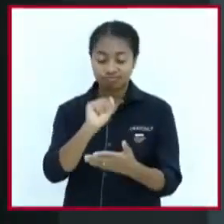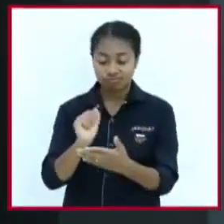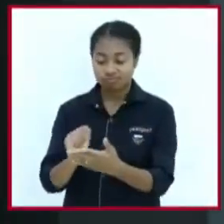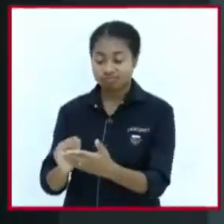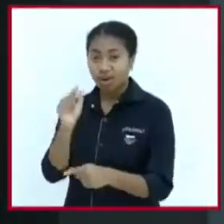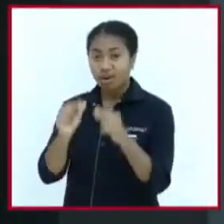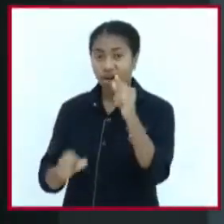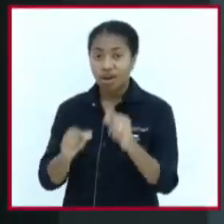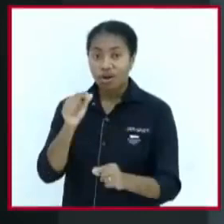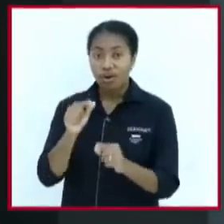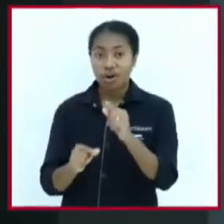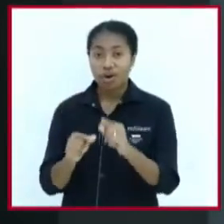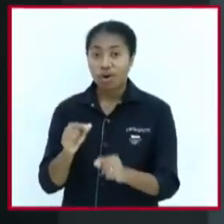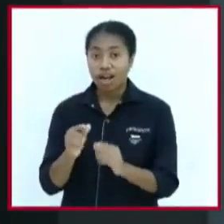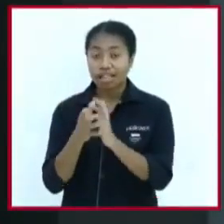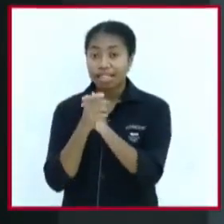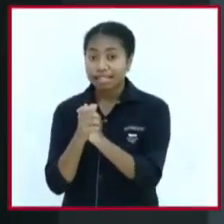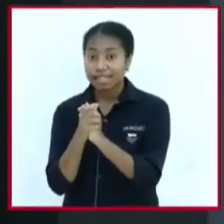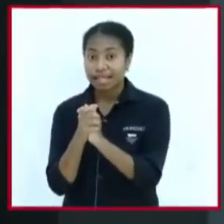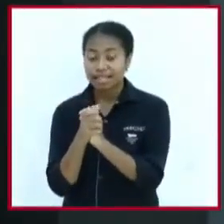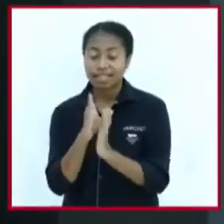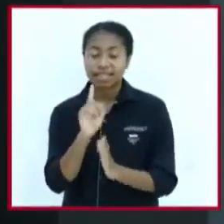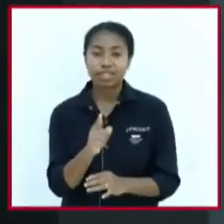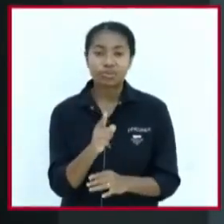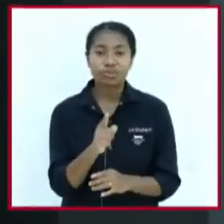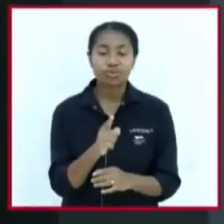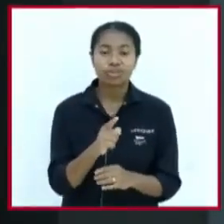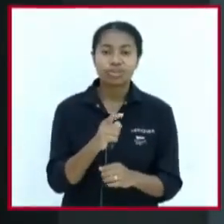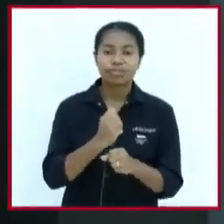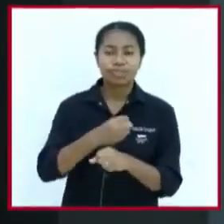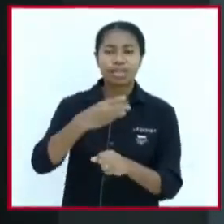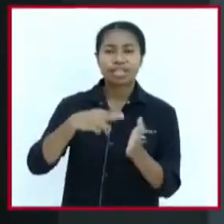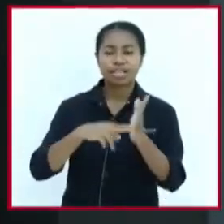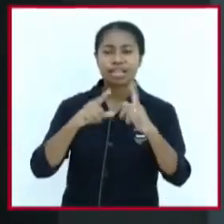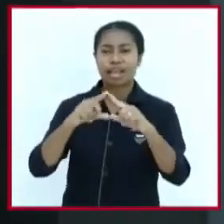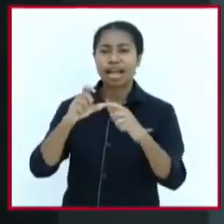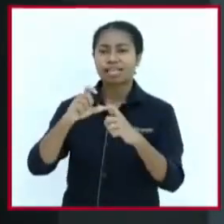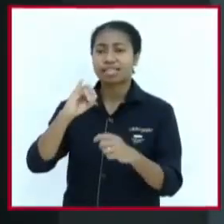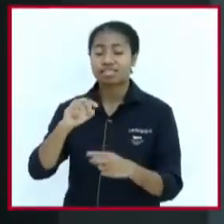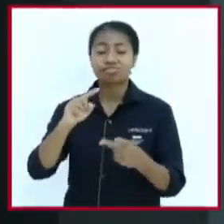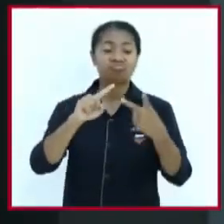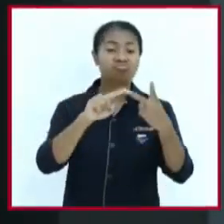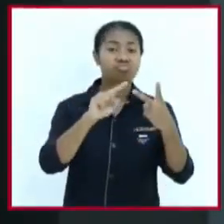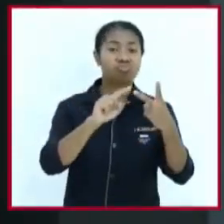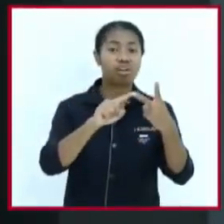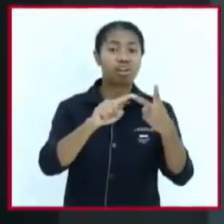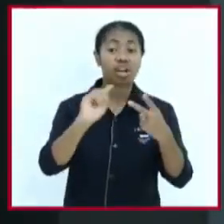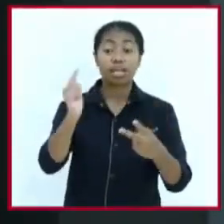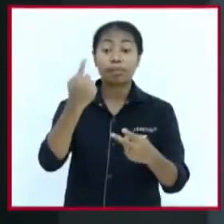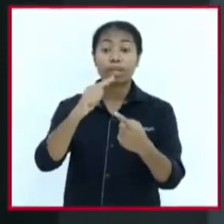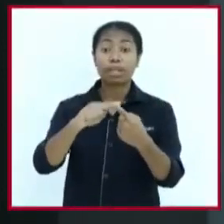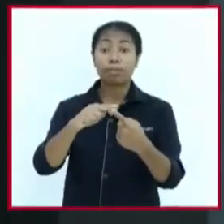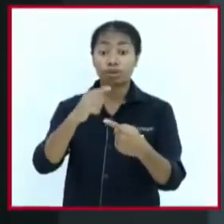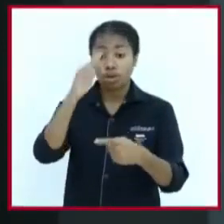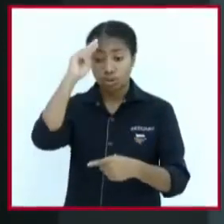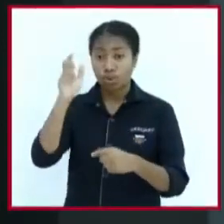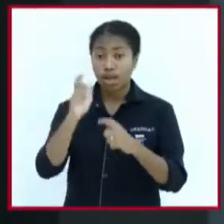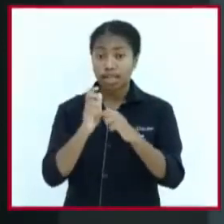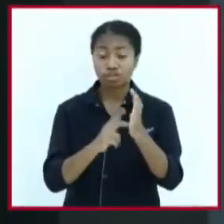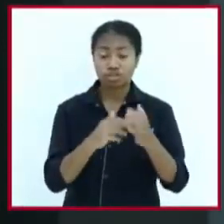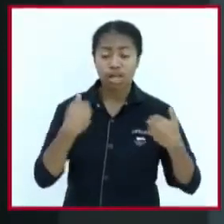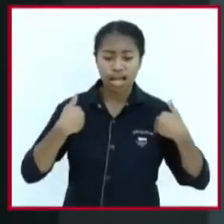generasi kedua Hai generasi pertama itu ya sejak Tuhan yesus masih ada dalam dunia Jadi mungkin